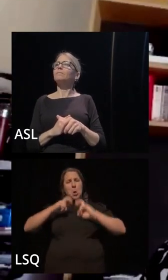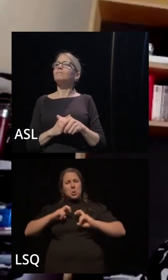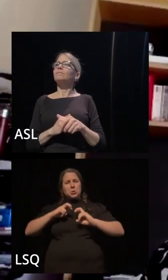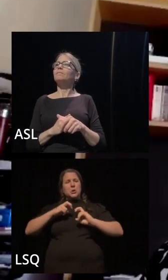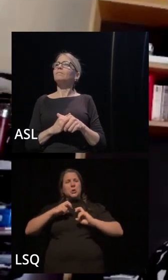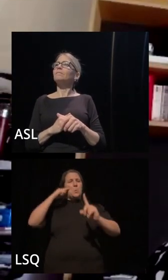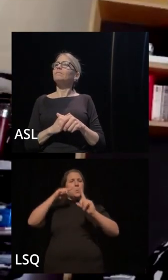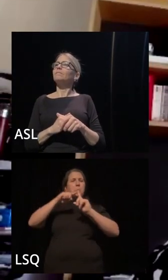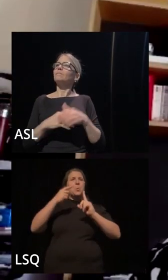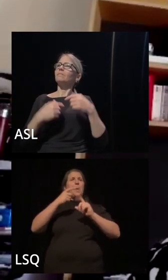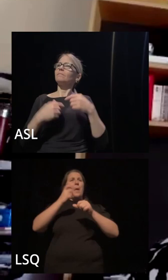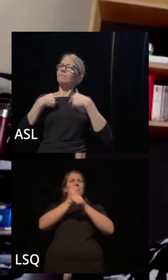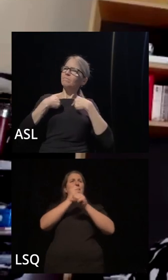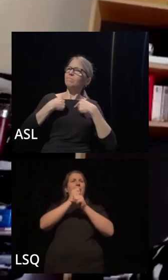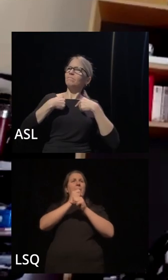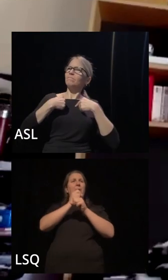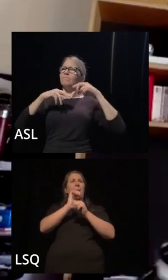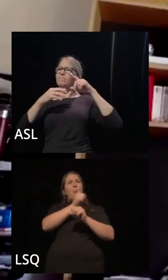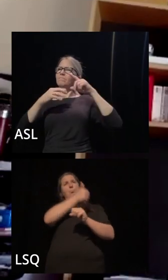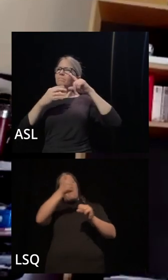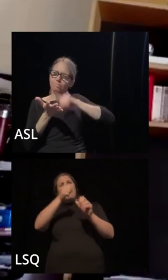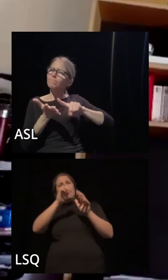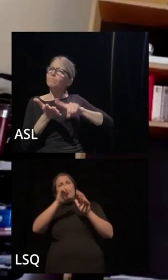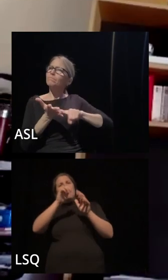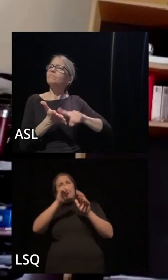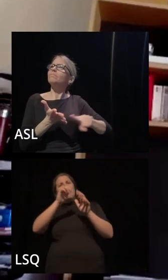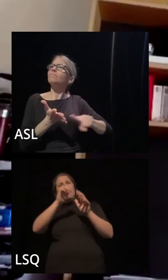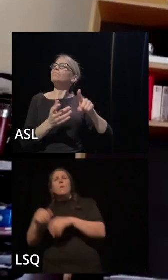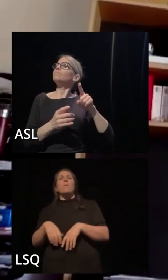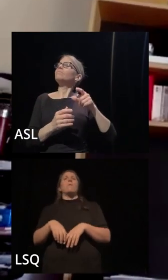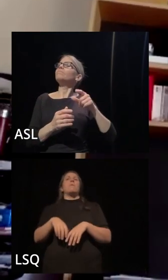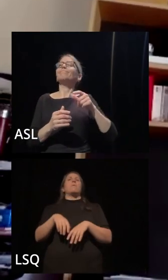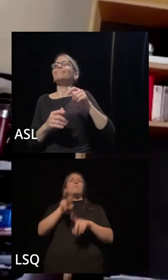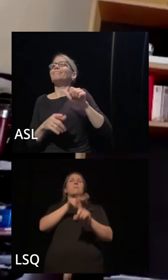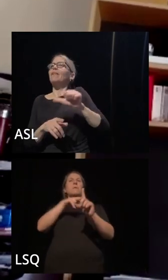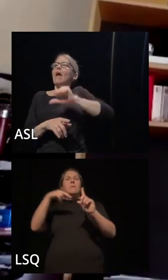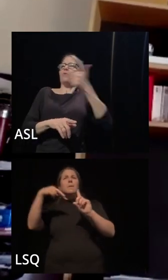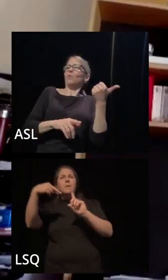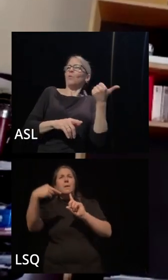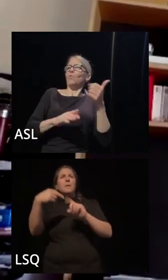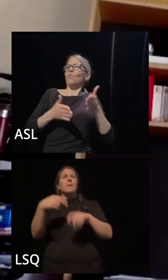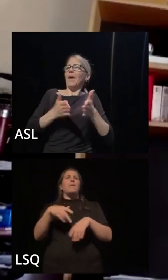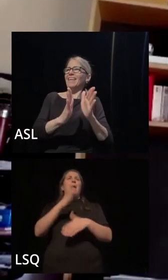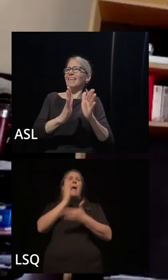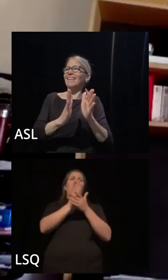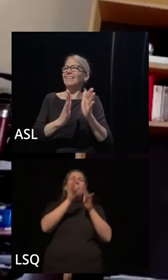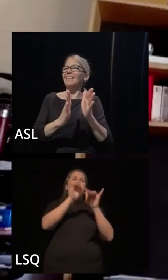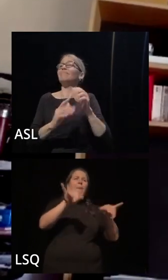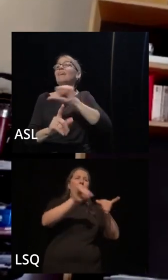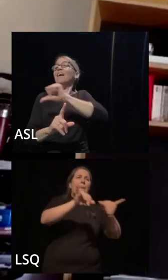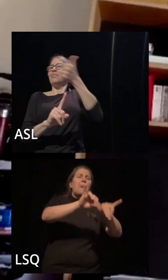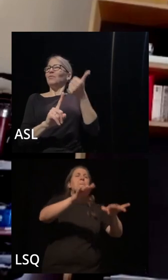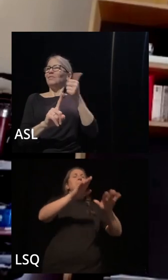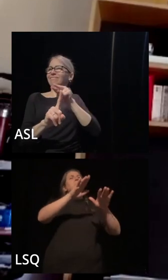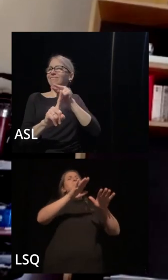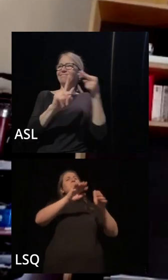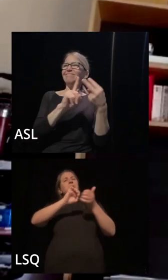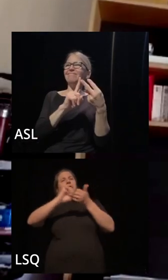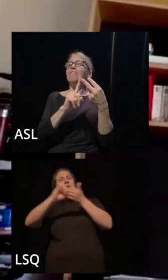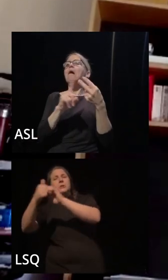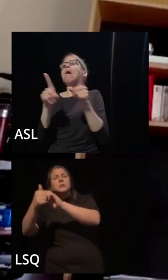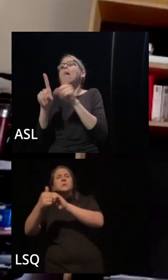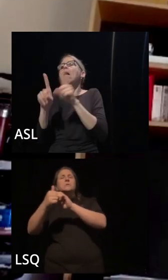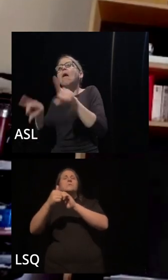des alternatives, de faire les pas de côté, le décadrage dont on parle, les inversions, dans quelle